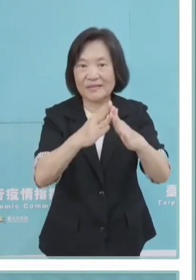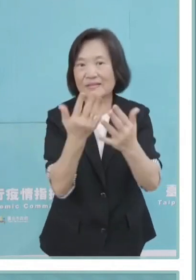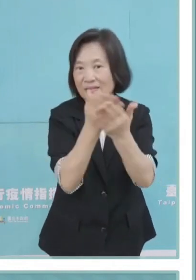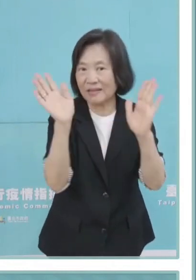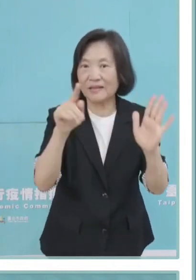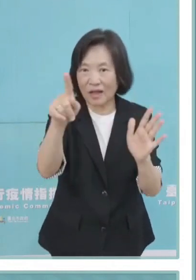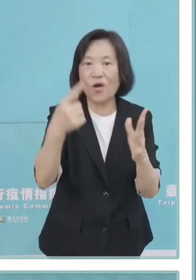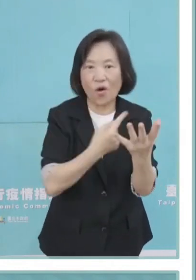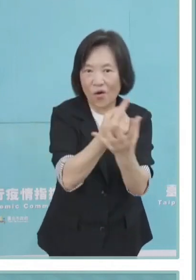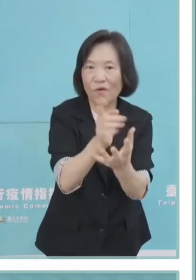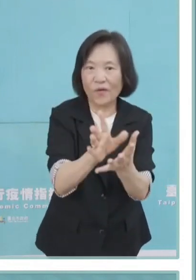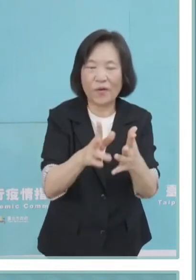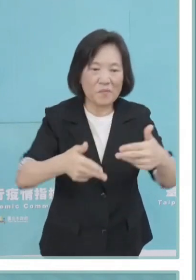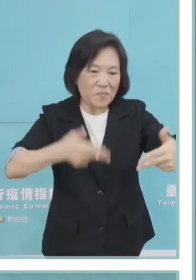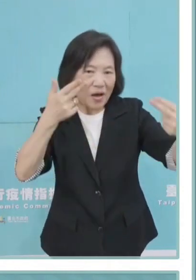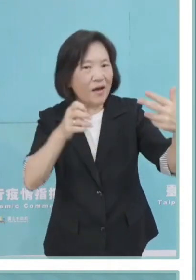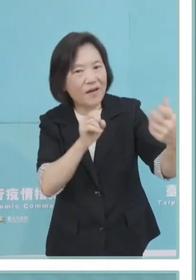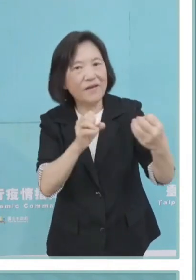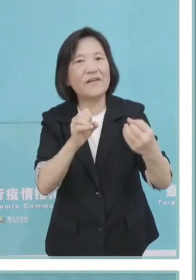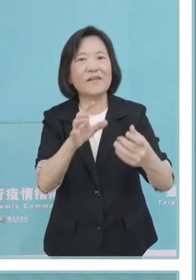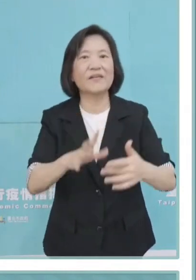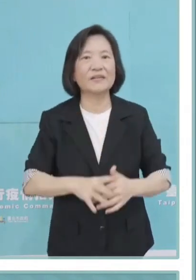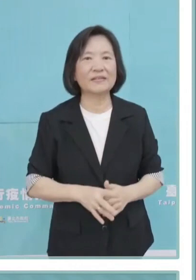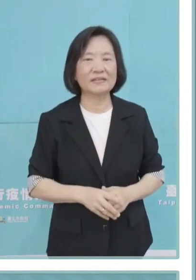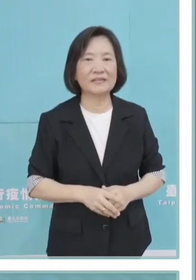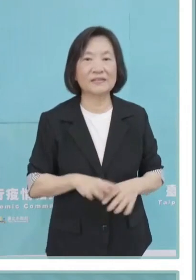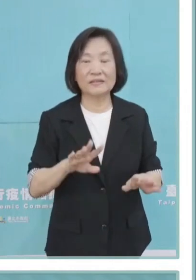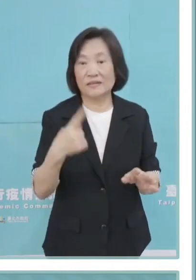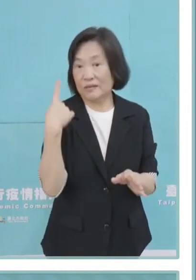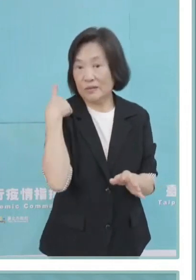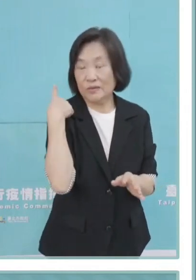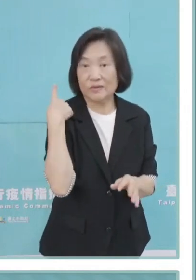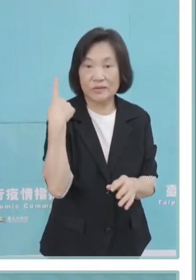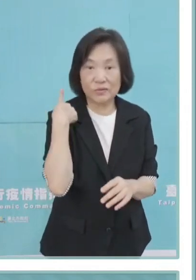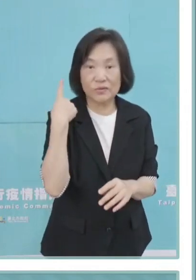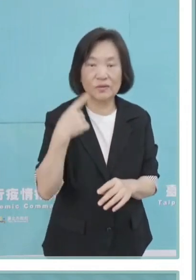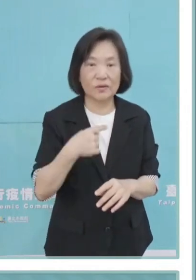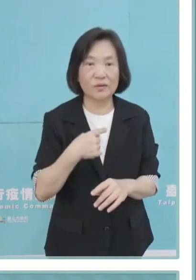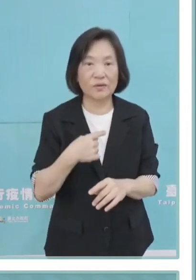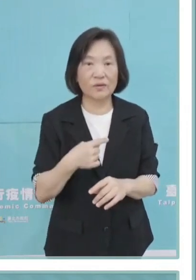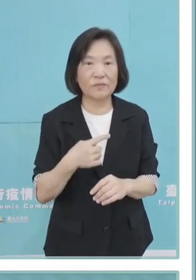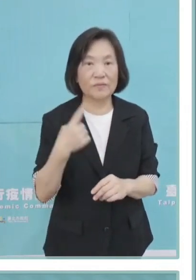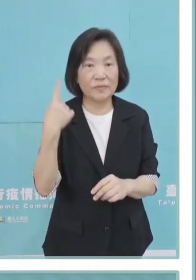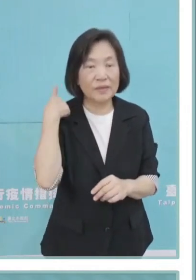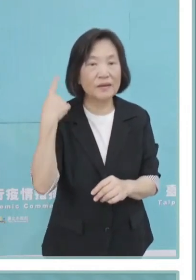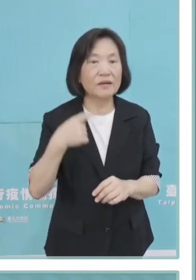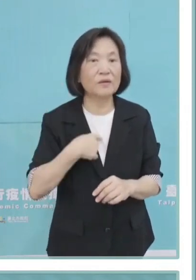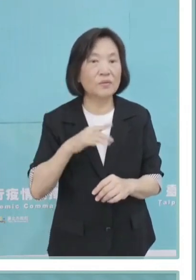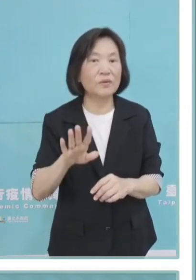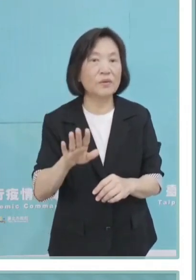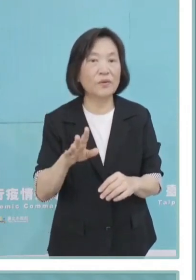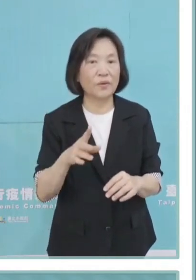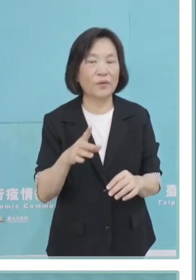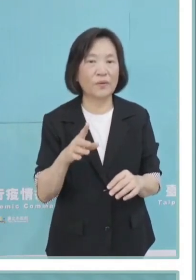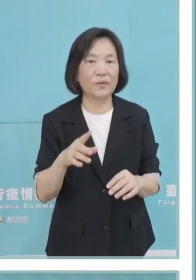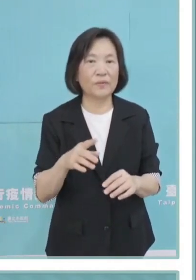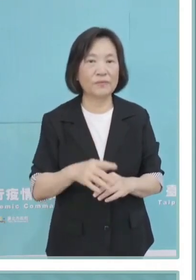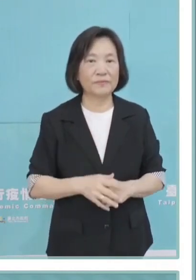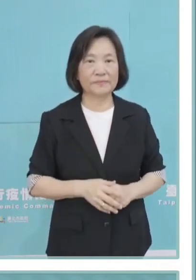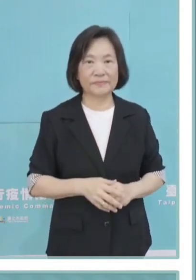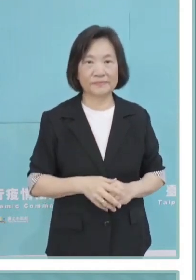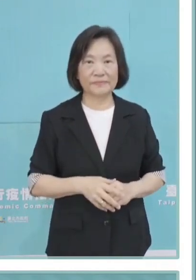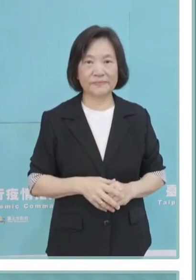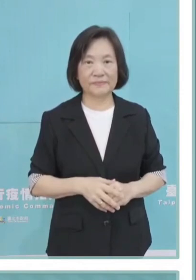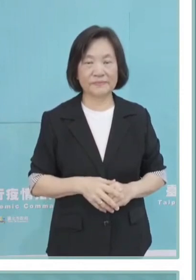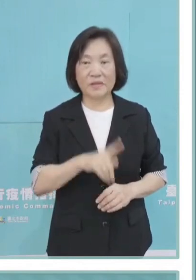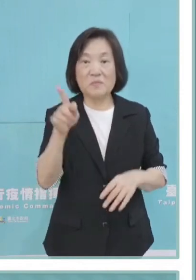别来参加。那昨天其实我跟他有 video conference， 透过因为